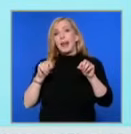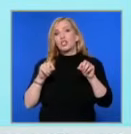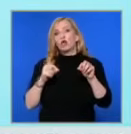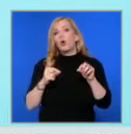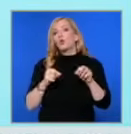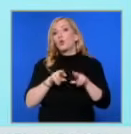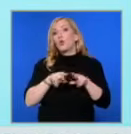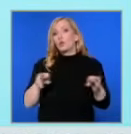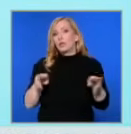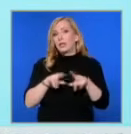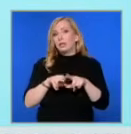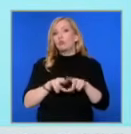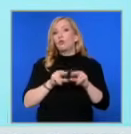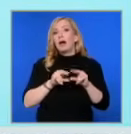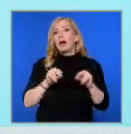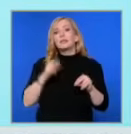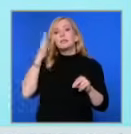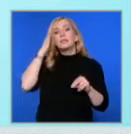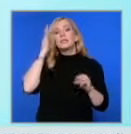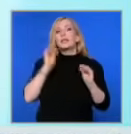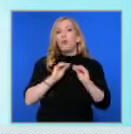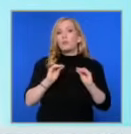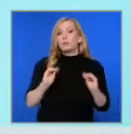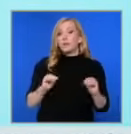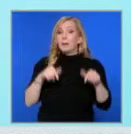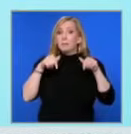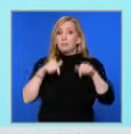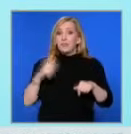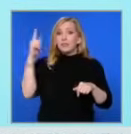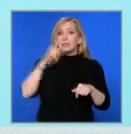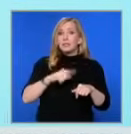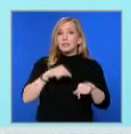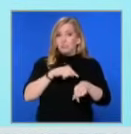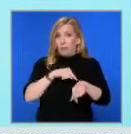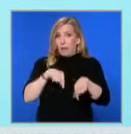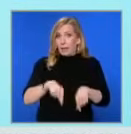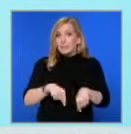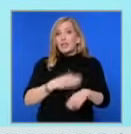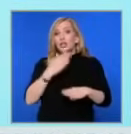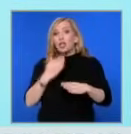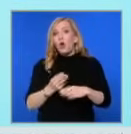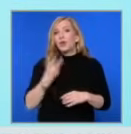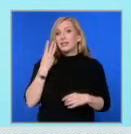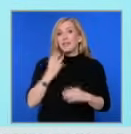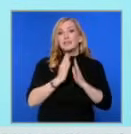на образованието и науката Галин Цоков. В момента тези дни са до 3 с молба до класния